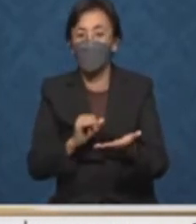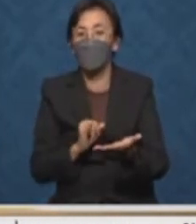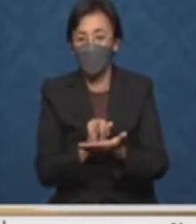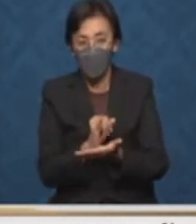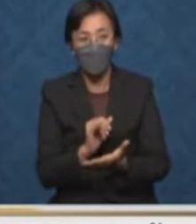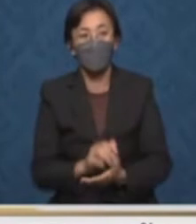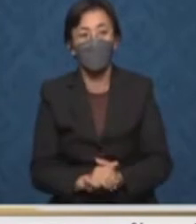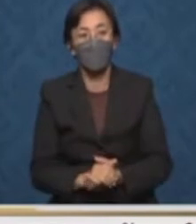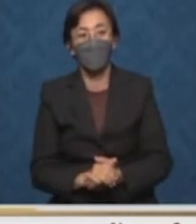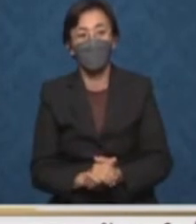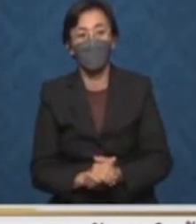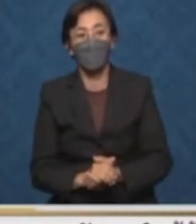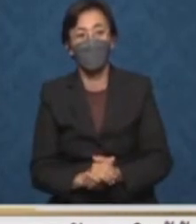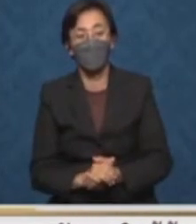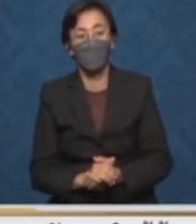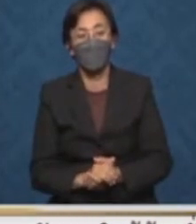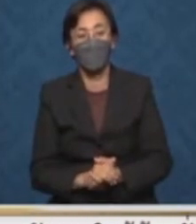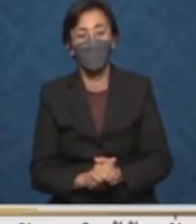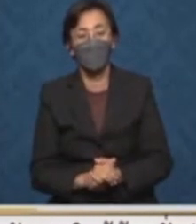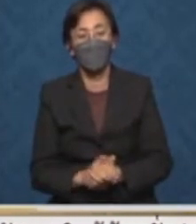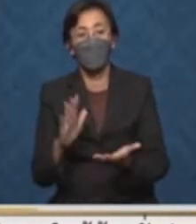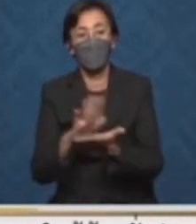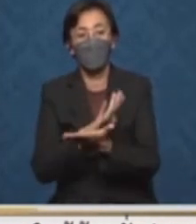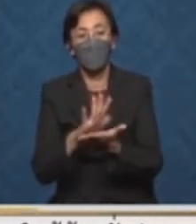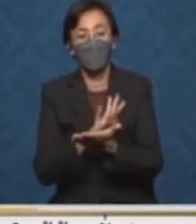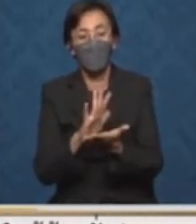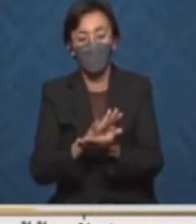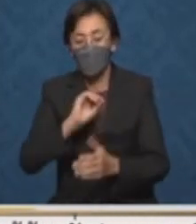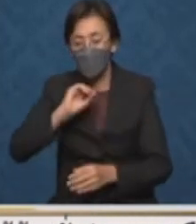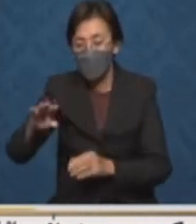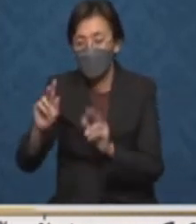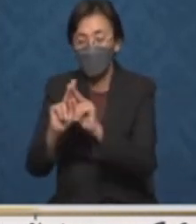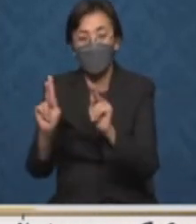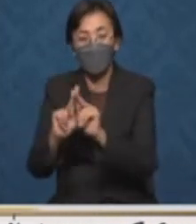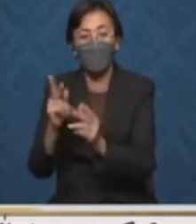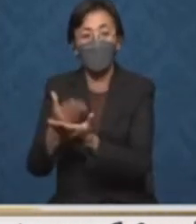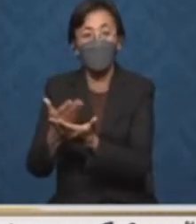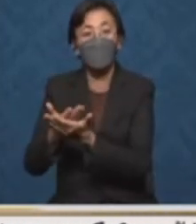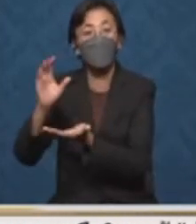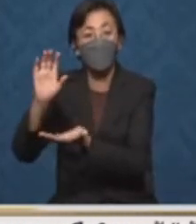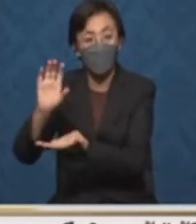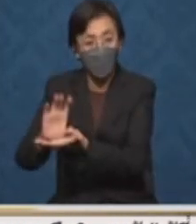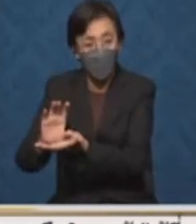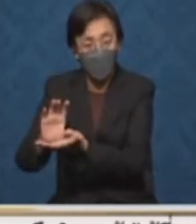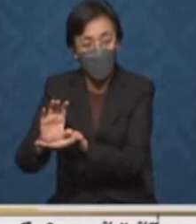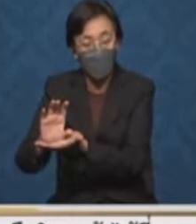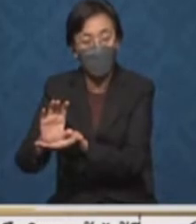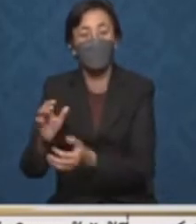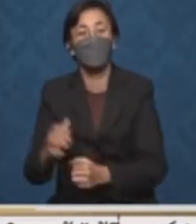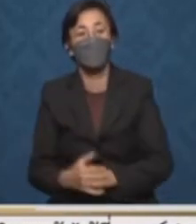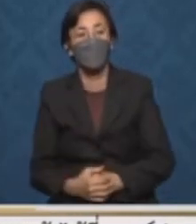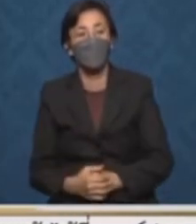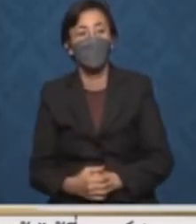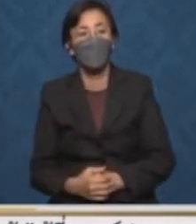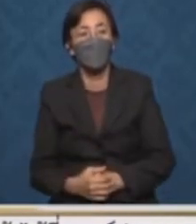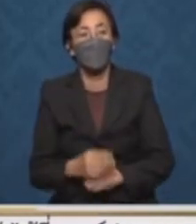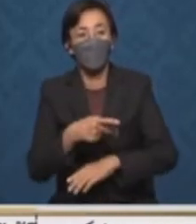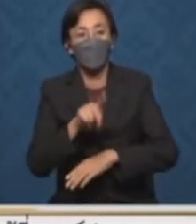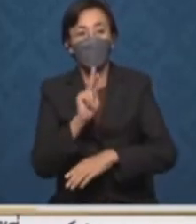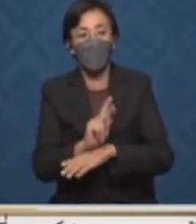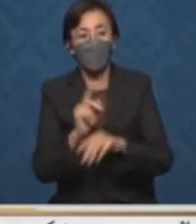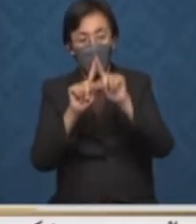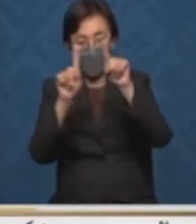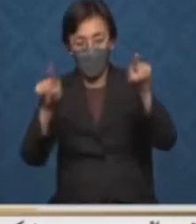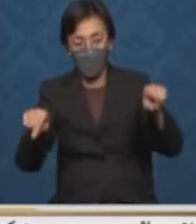ครับเอกสารส่งมาให้กรรมาธิการงบประมาณสไลด์ถัดไปครับท่านประธานฮะท่านประธานครับมาดูครับว่